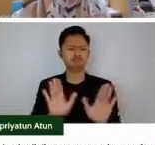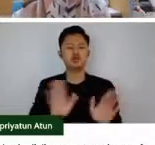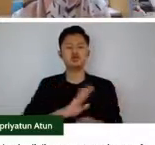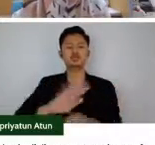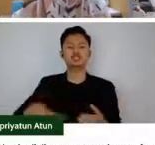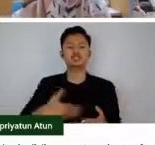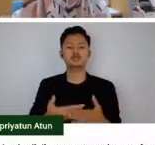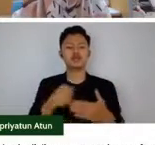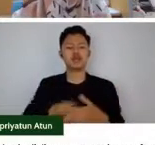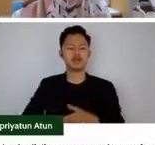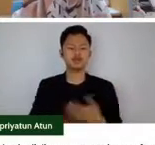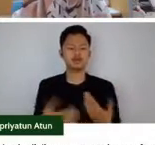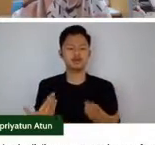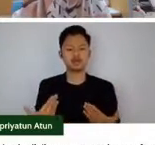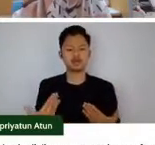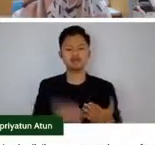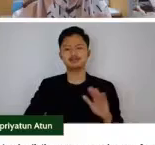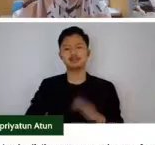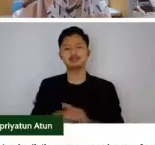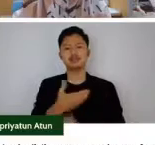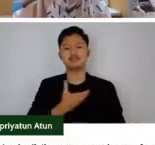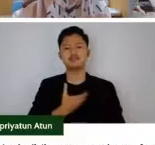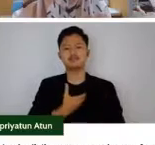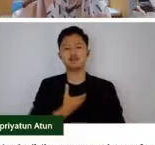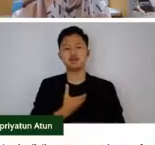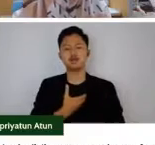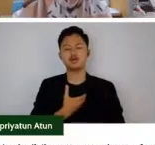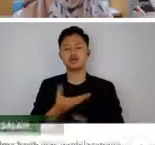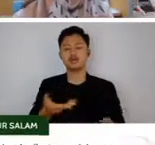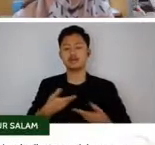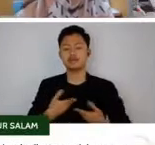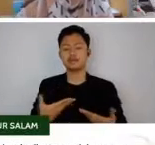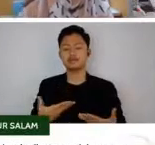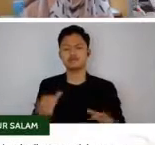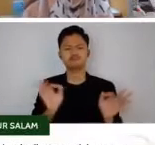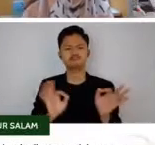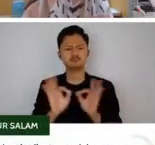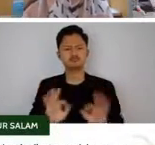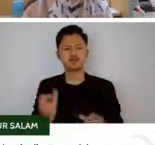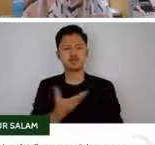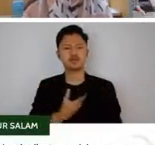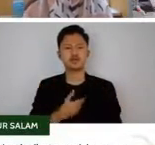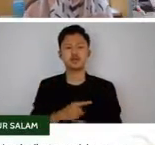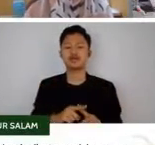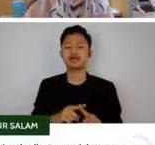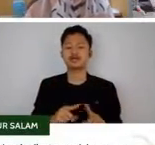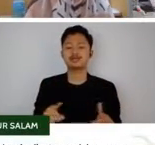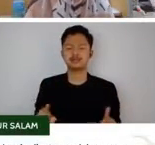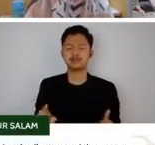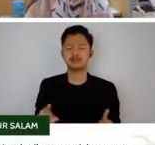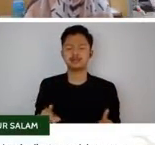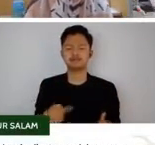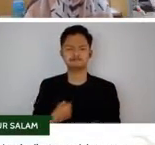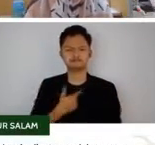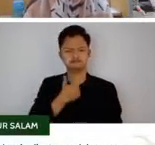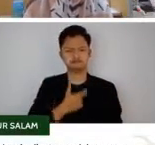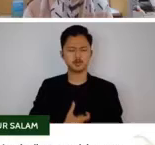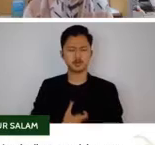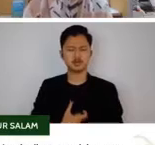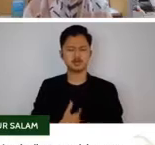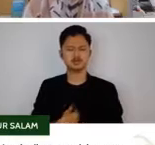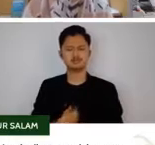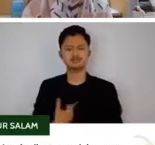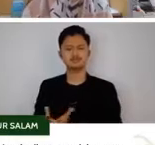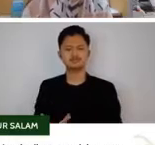lahir dalam keadaan sempurna dan ingin mendapatkan kesempurnaan. Namun sebagai manusia ya, kita ini